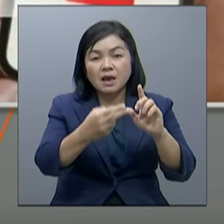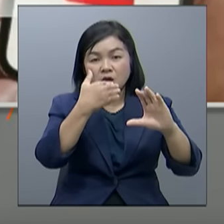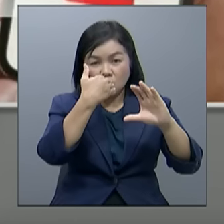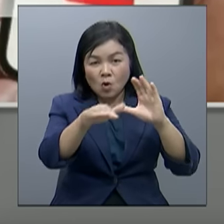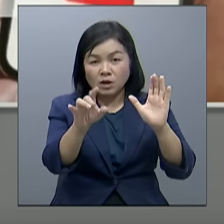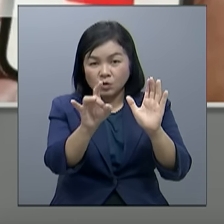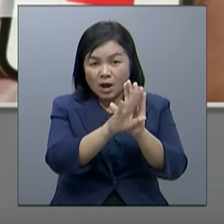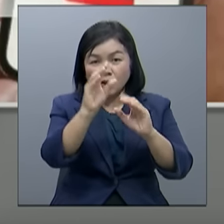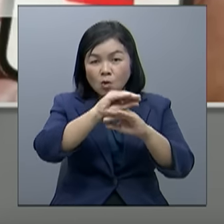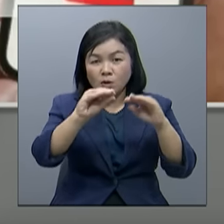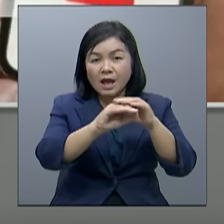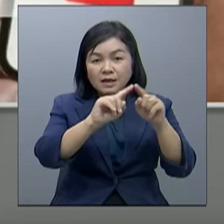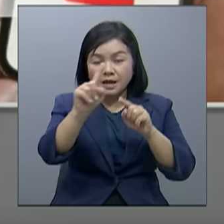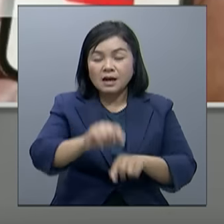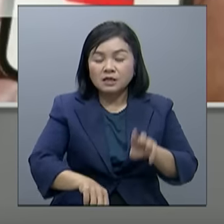เฟสแรกไป